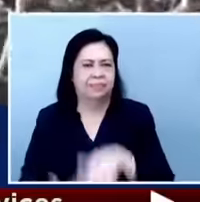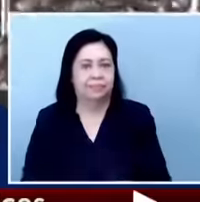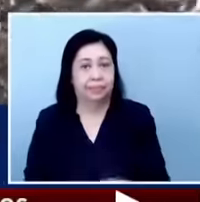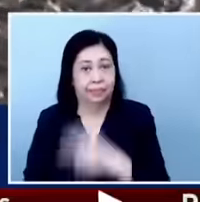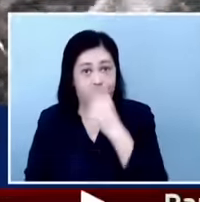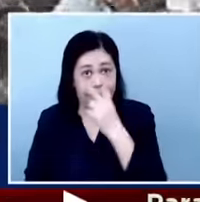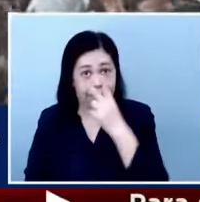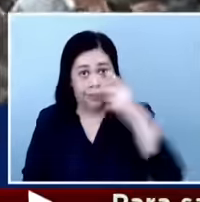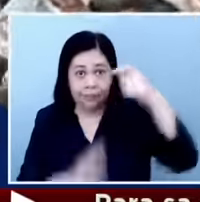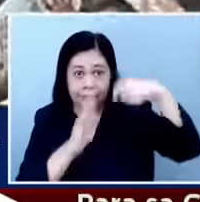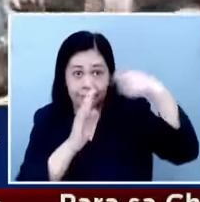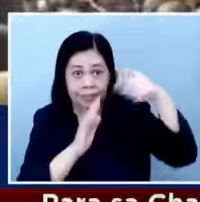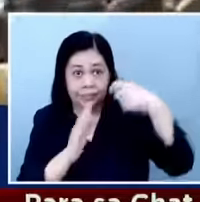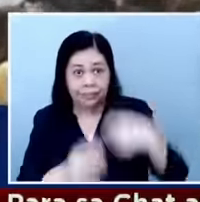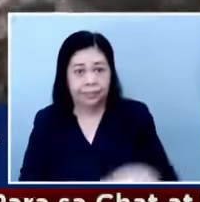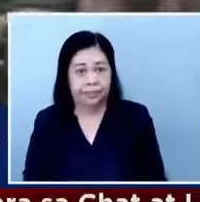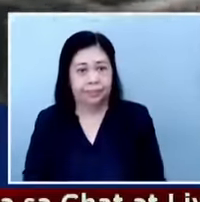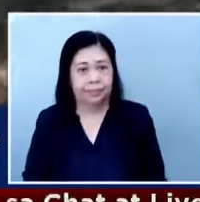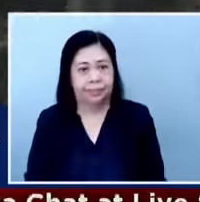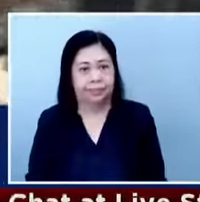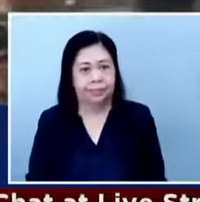sa video, ay nahinto na naman.